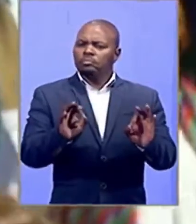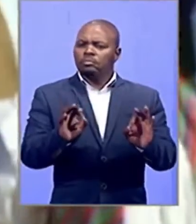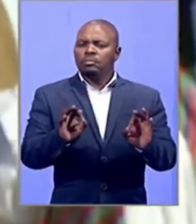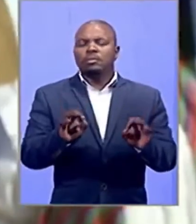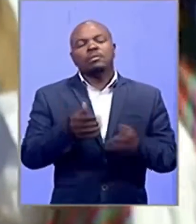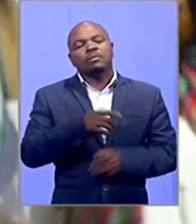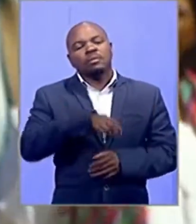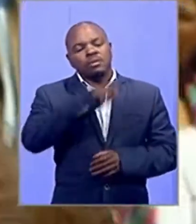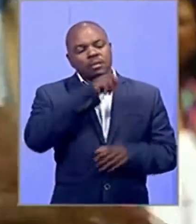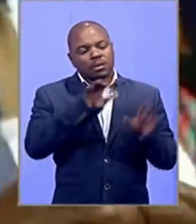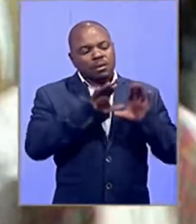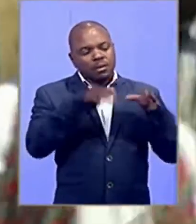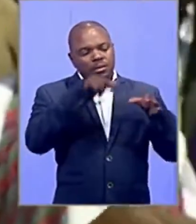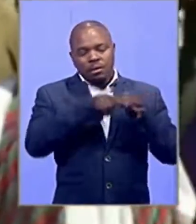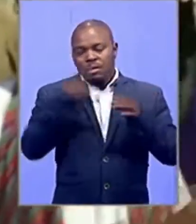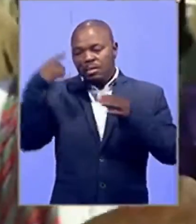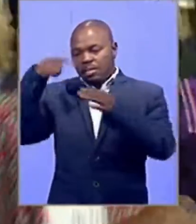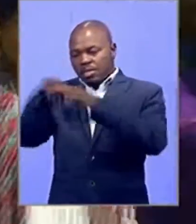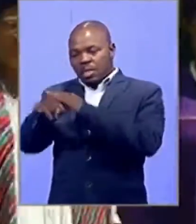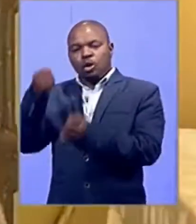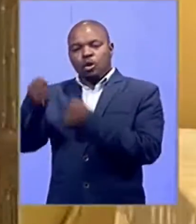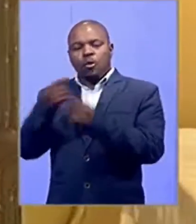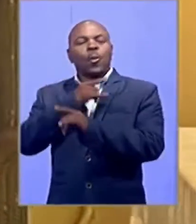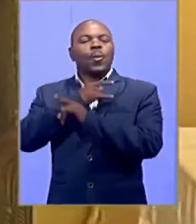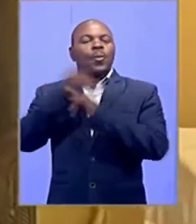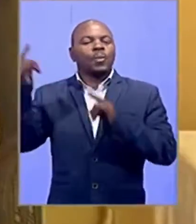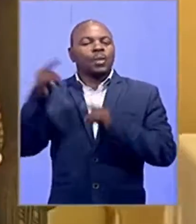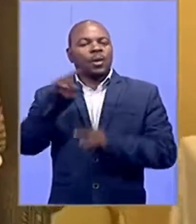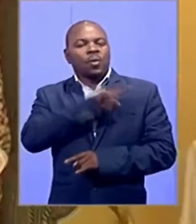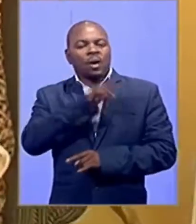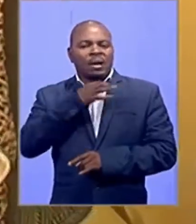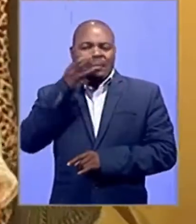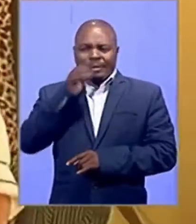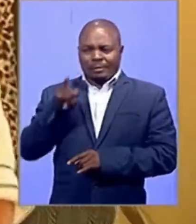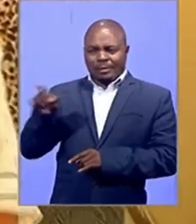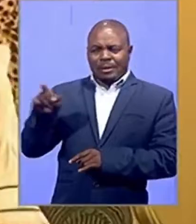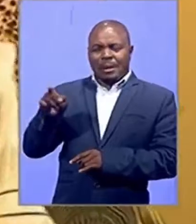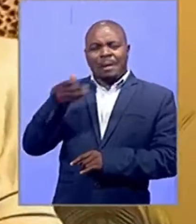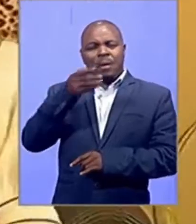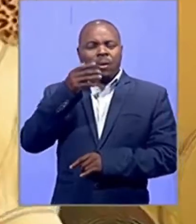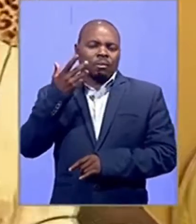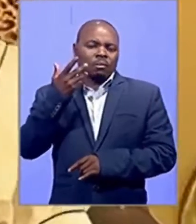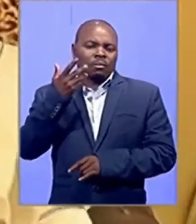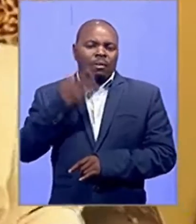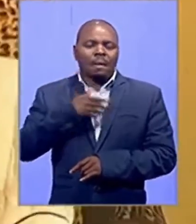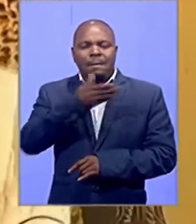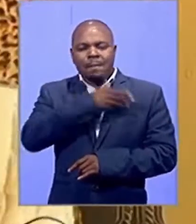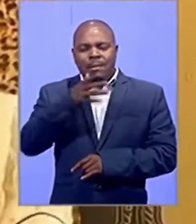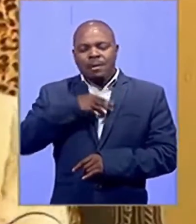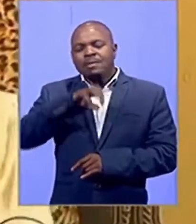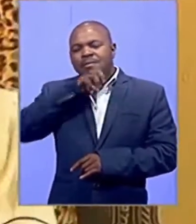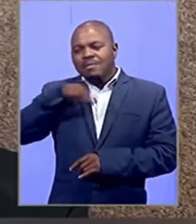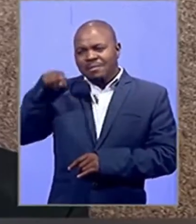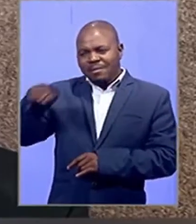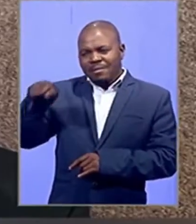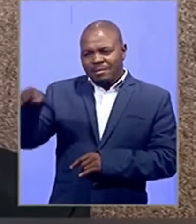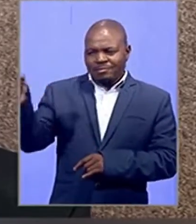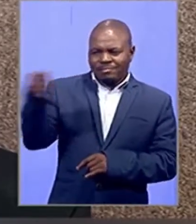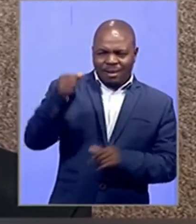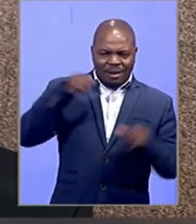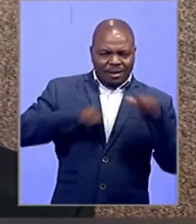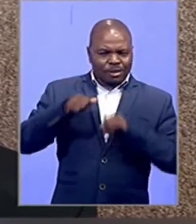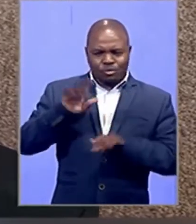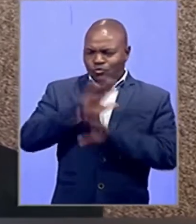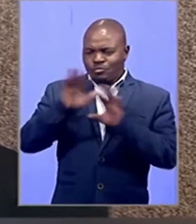magosi se fentseng kwa kgotlatshekelo se kgatlhanong le tshotso ya go tlhomiwa ga Kgosigadi Manyaku Thulare jaaka kgosi ya nakwana.